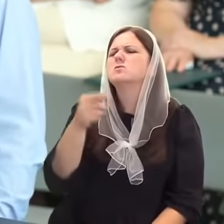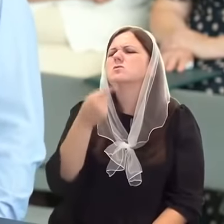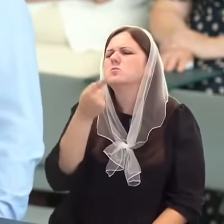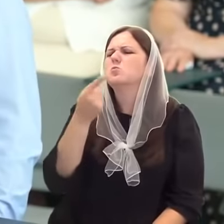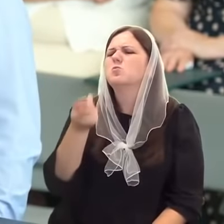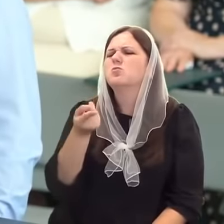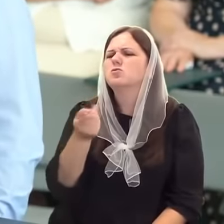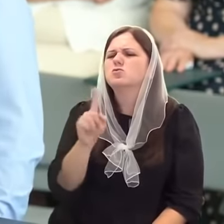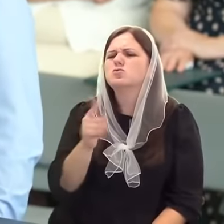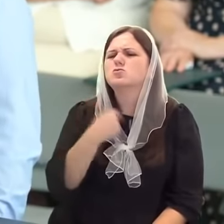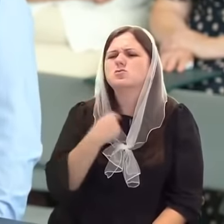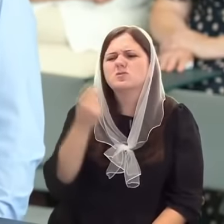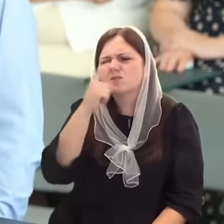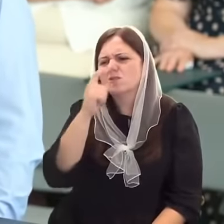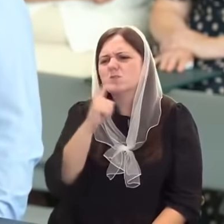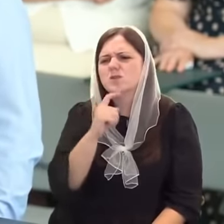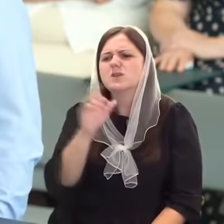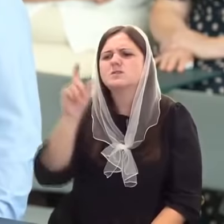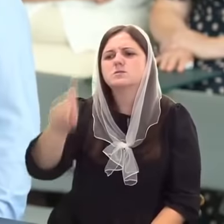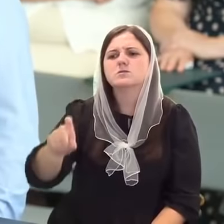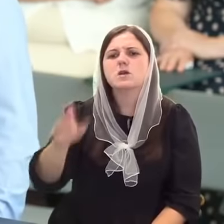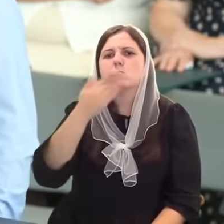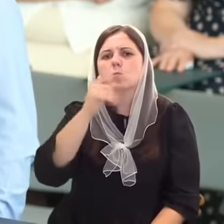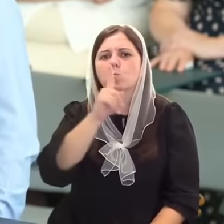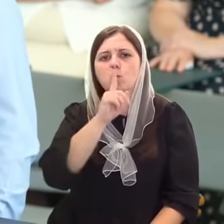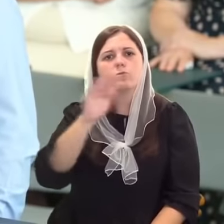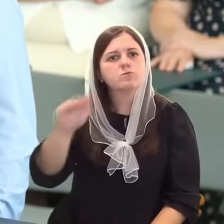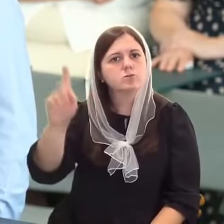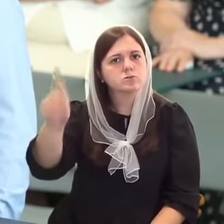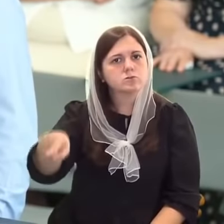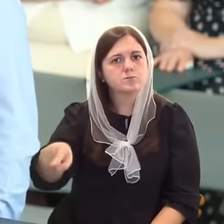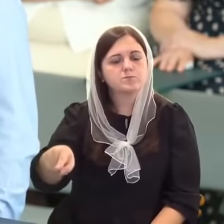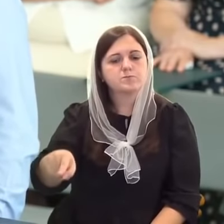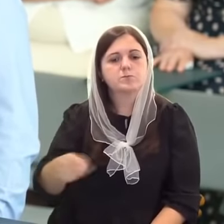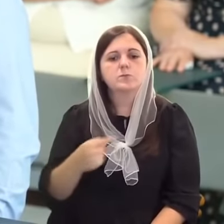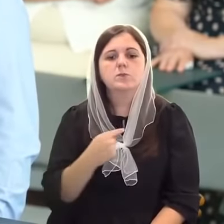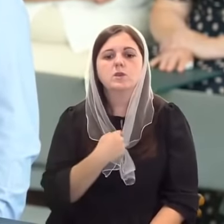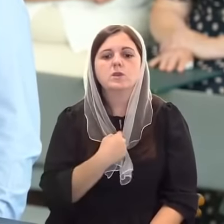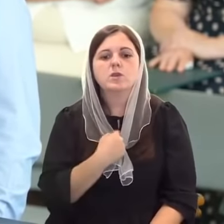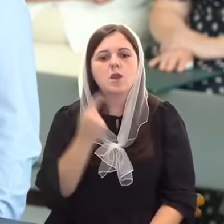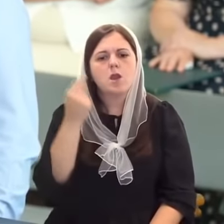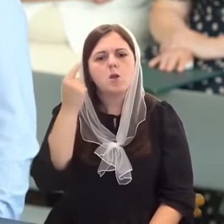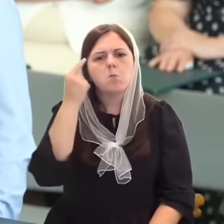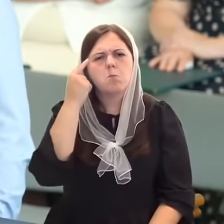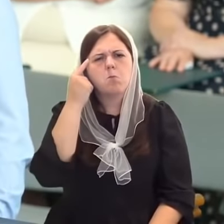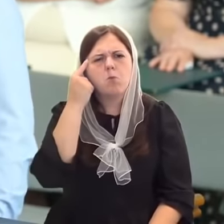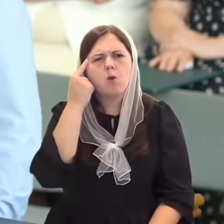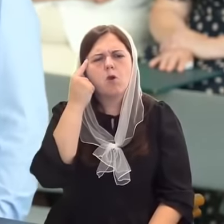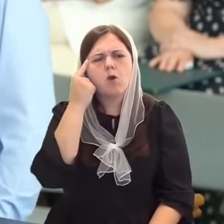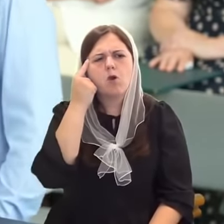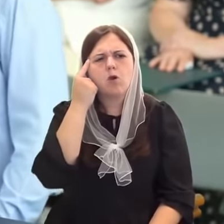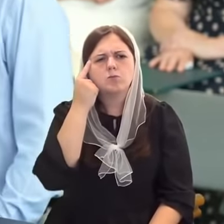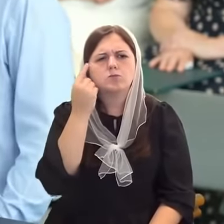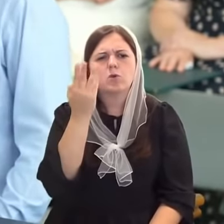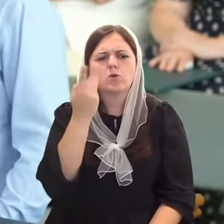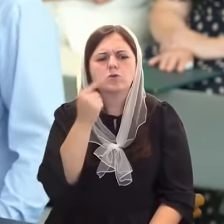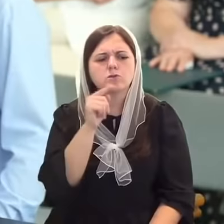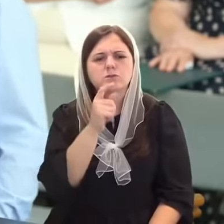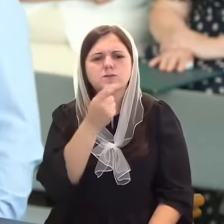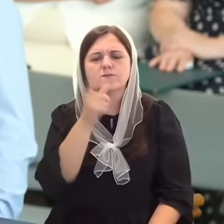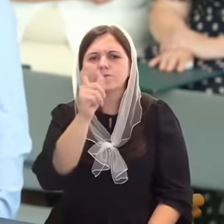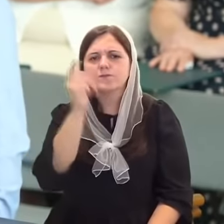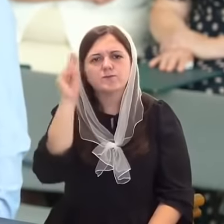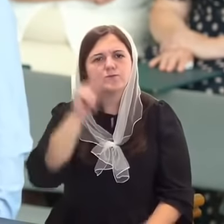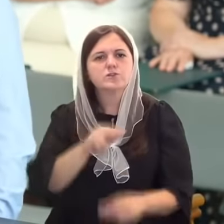ты там гундочишь, сядь и сиди молча. И я помню, что после такой реакции учителя на меня, на мои